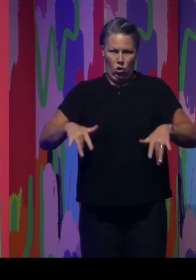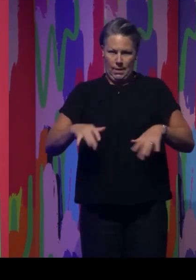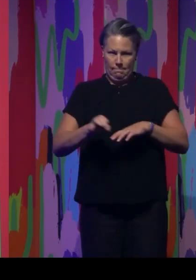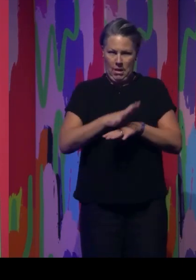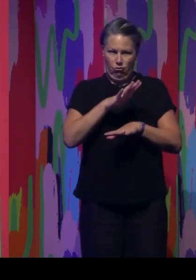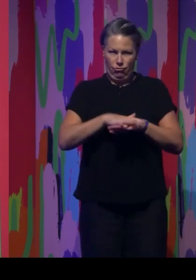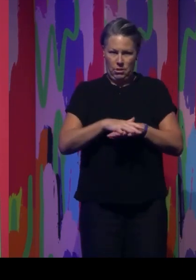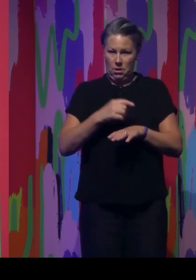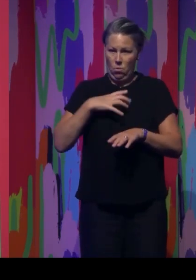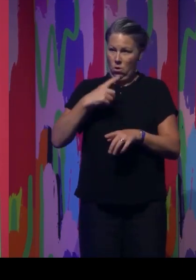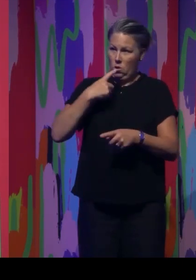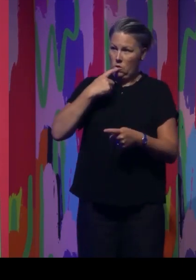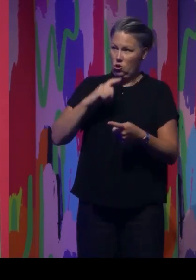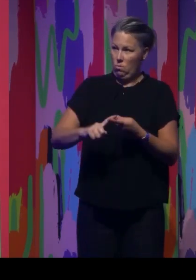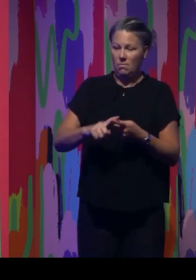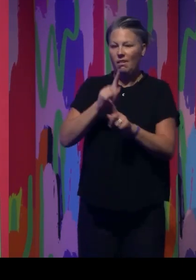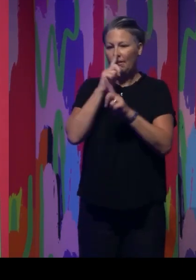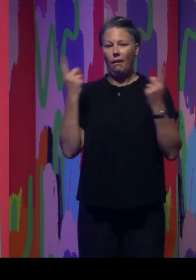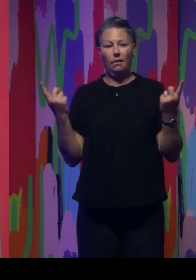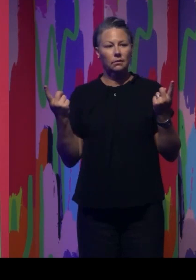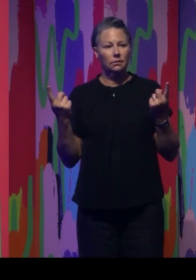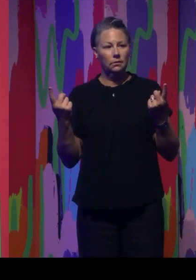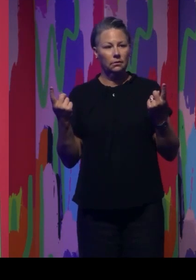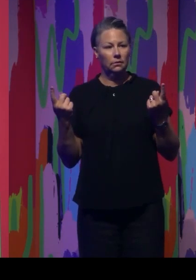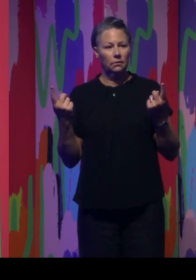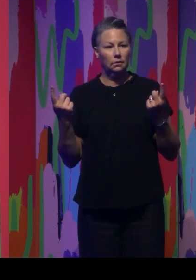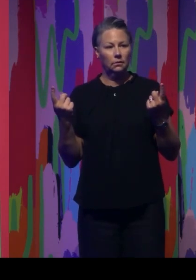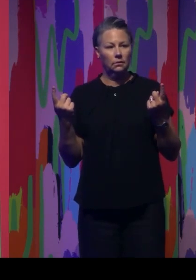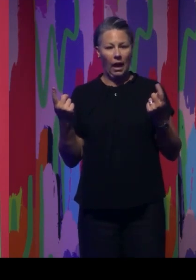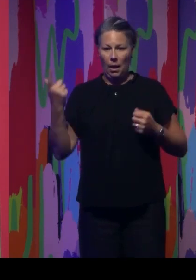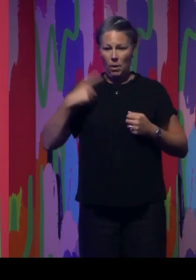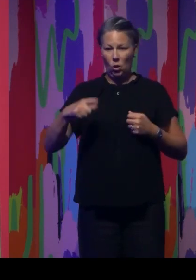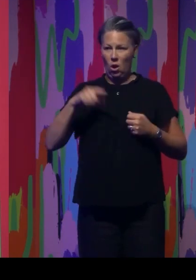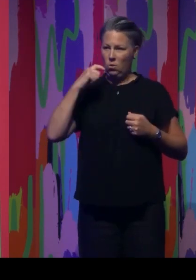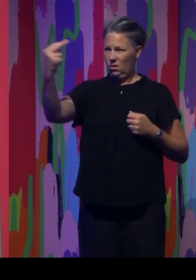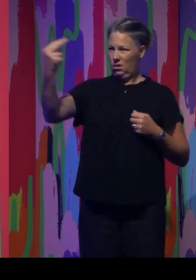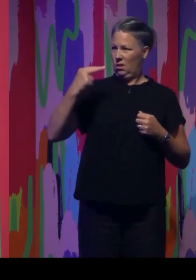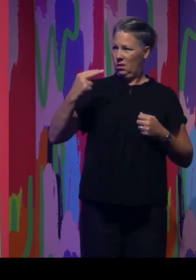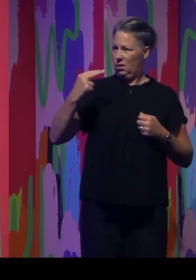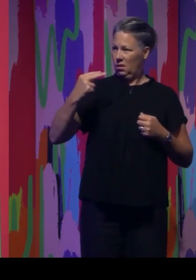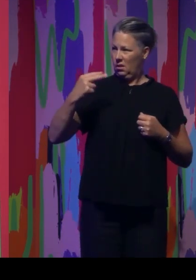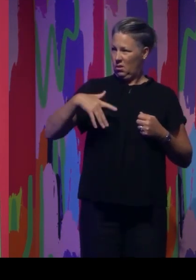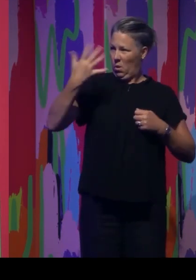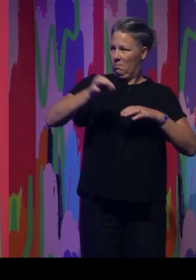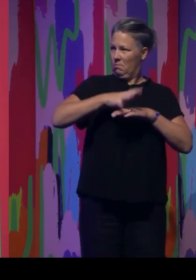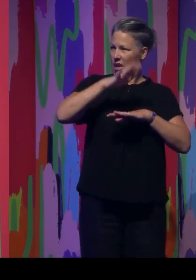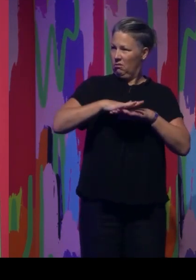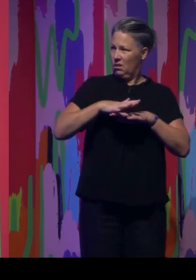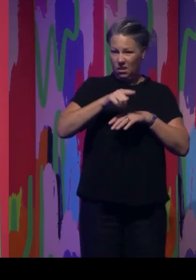it doesn't satisfy because if someone just doesn't want to get married because of having a